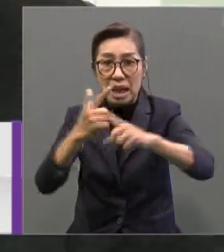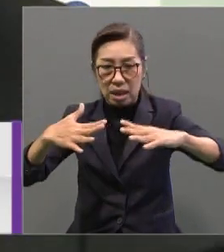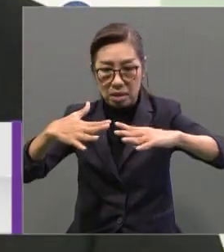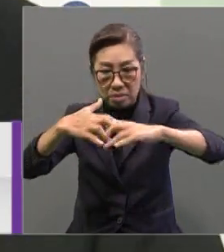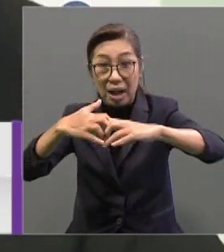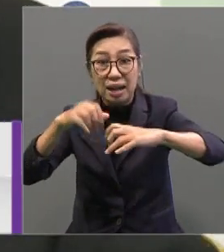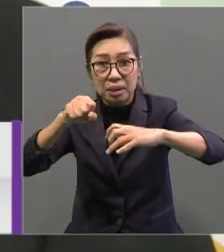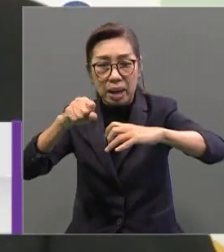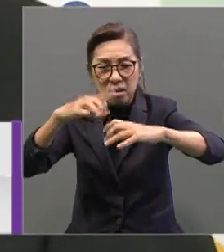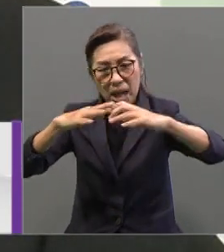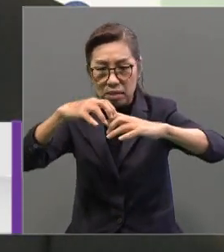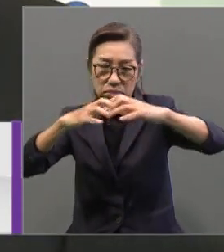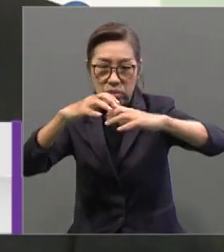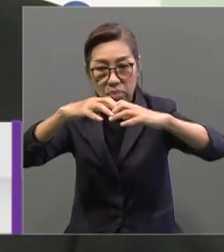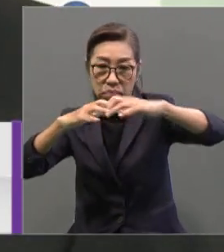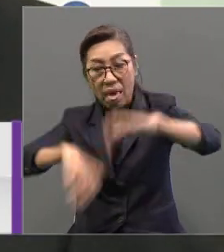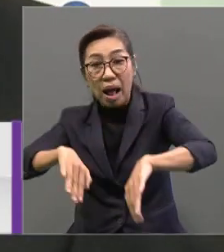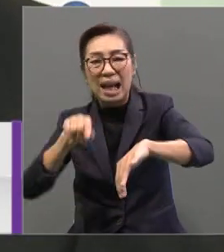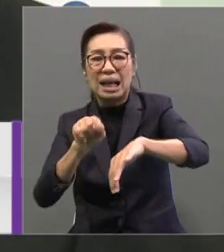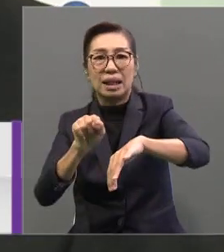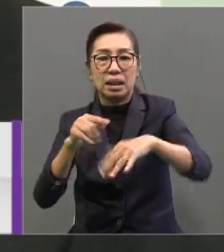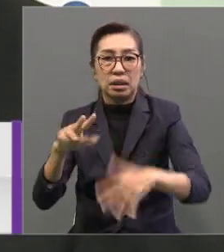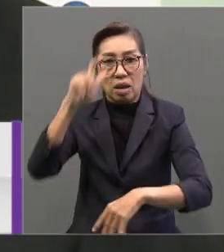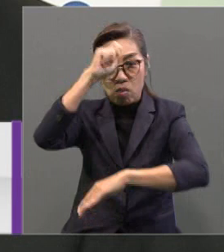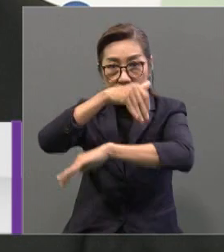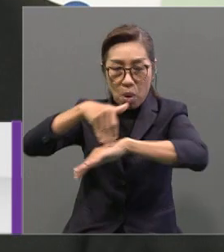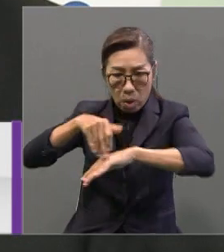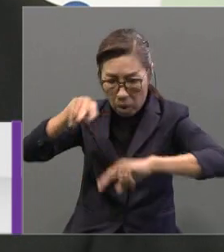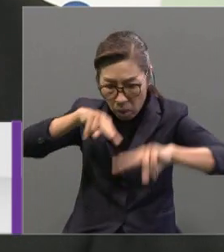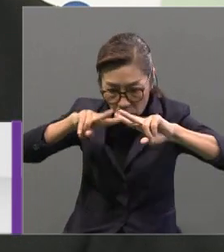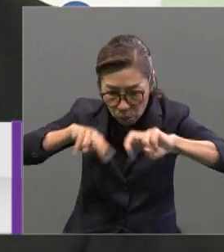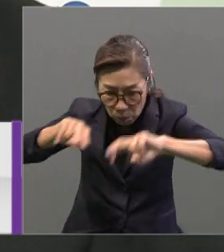สก็ล้มลงมาตอนนี้ก็เราให้ทางเจ้าที่วิศวกรเนี่ยเขาประเมิน